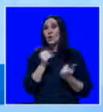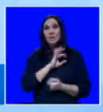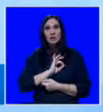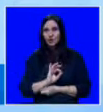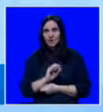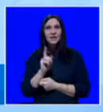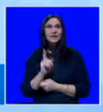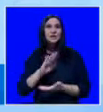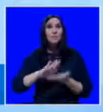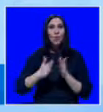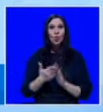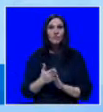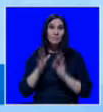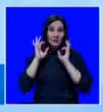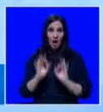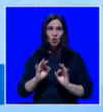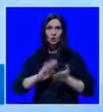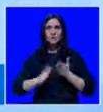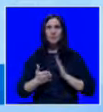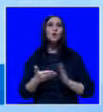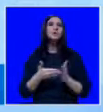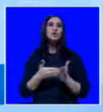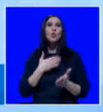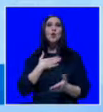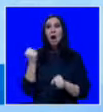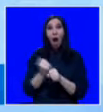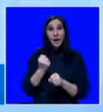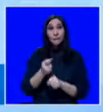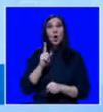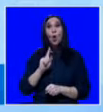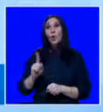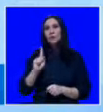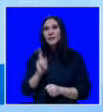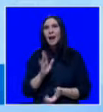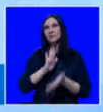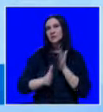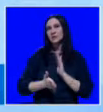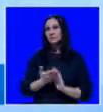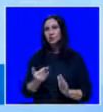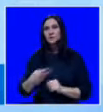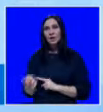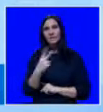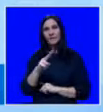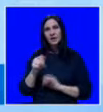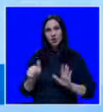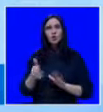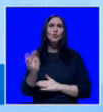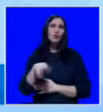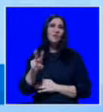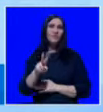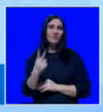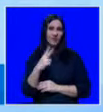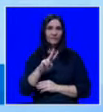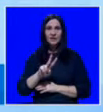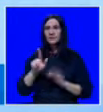шанс и трябва да се готвиме, ама сериозно да се готвиме, защото то си има работа, която трябва да се свърши за 26-та или дори